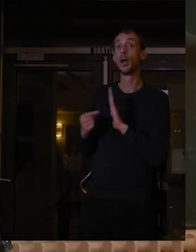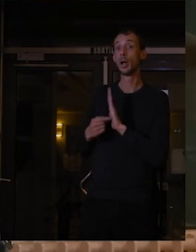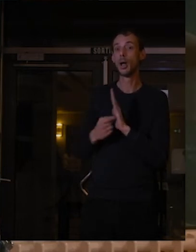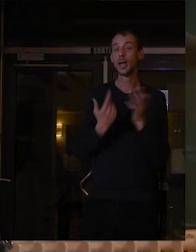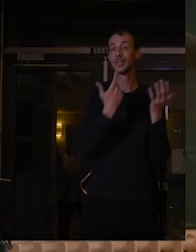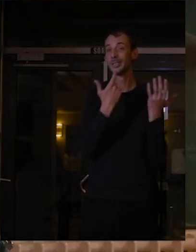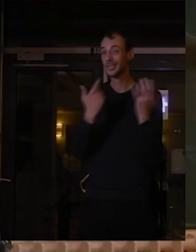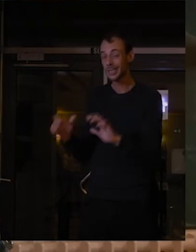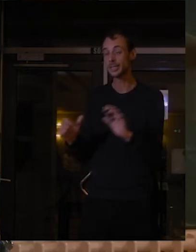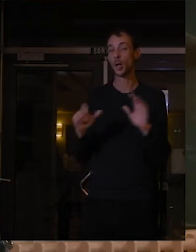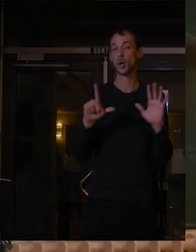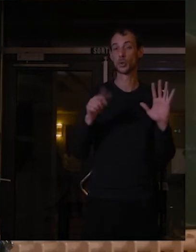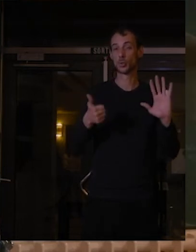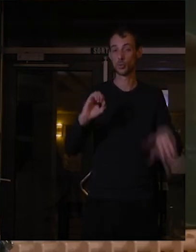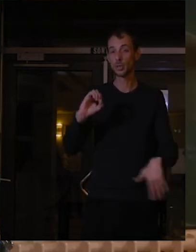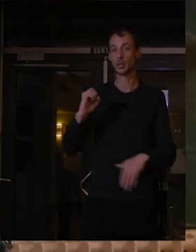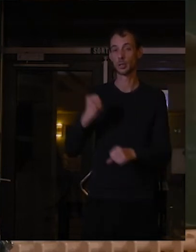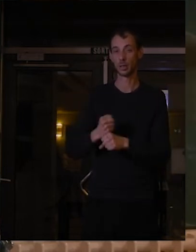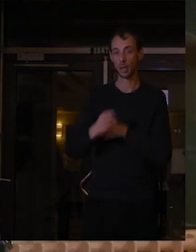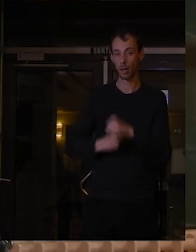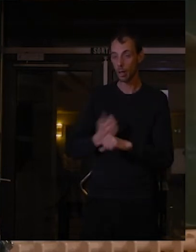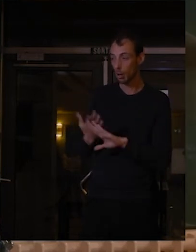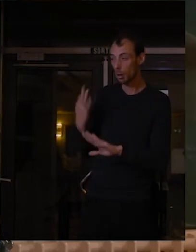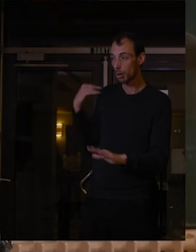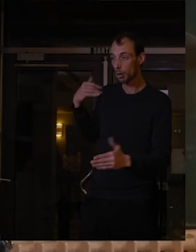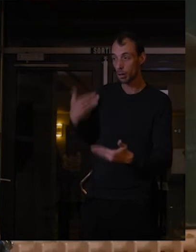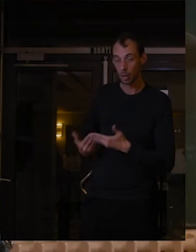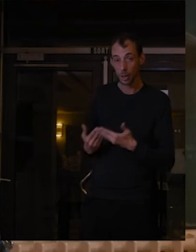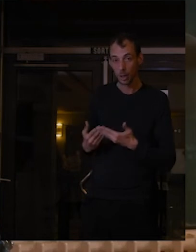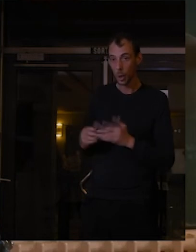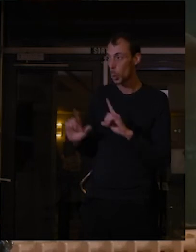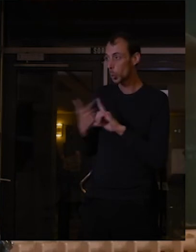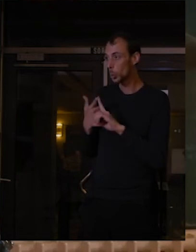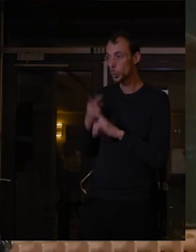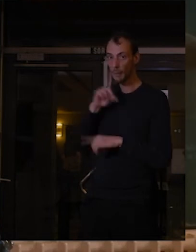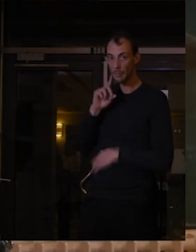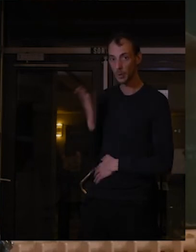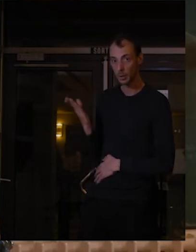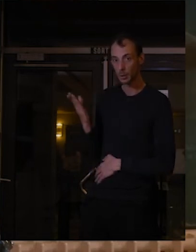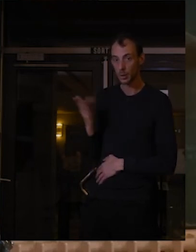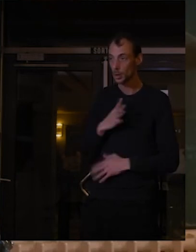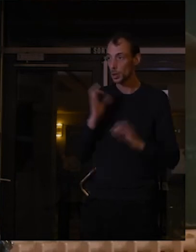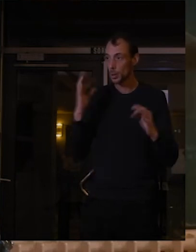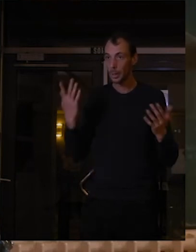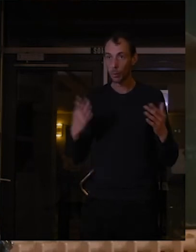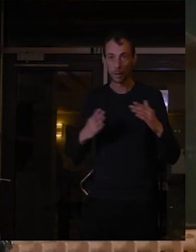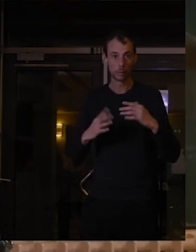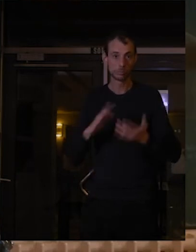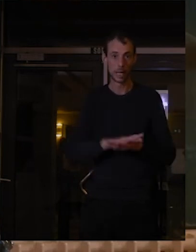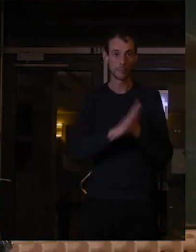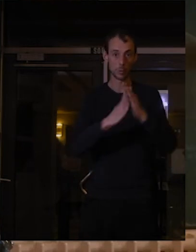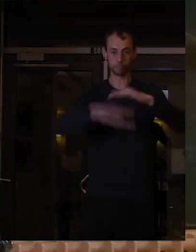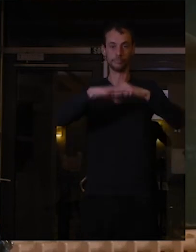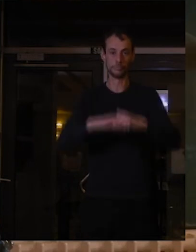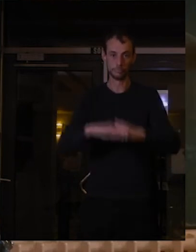féminine, que les femmes n'arrivent pas, qu'il y a un plafond de verre. On le voit dans notre représentation nationale, dans la